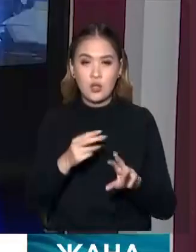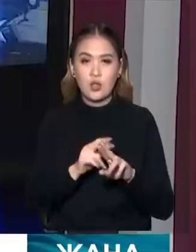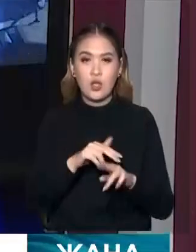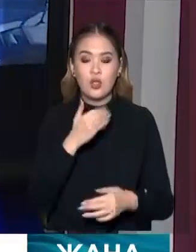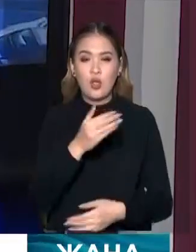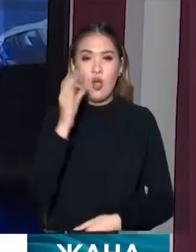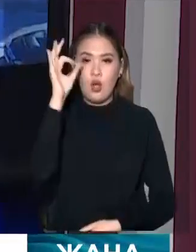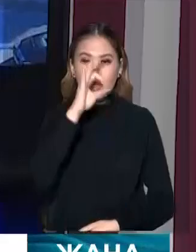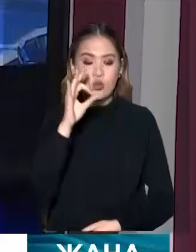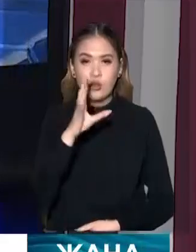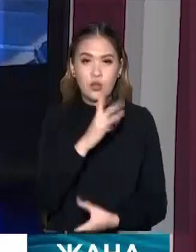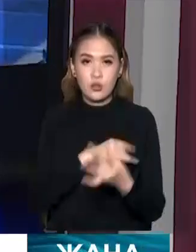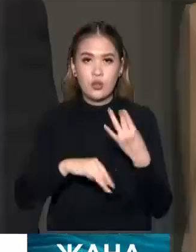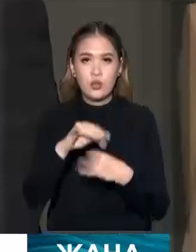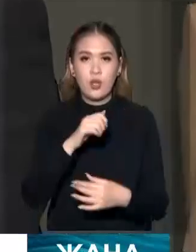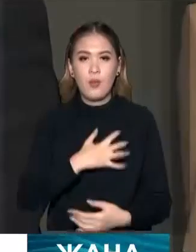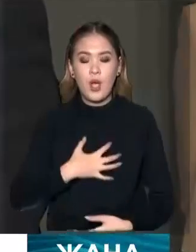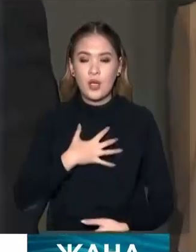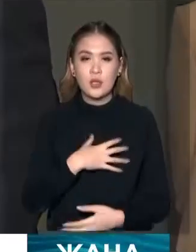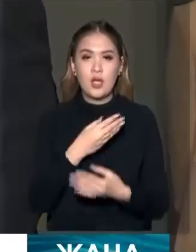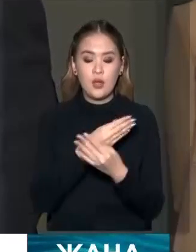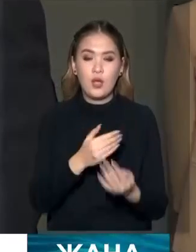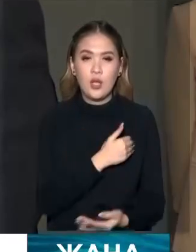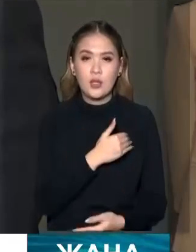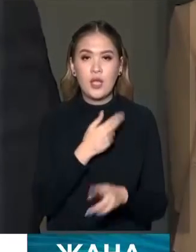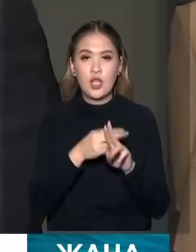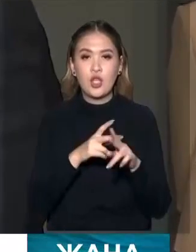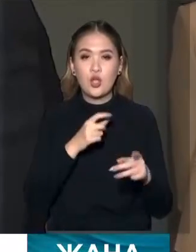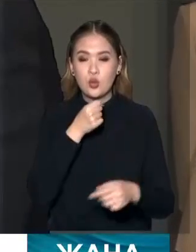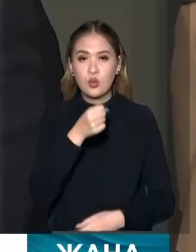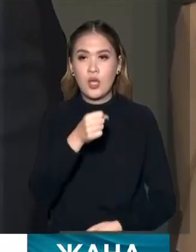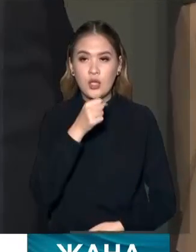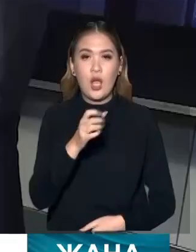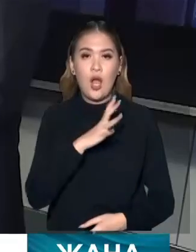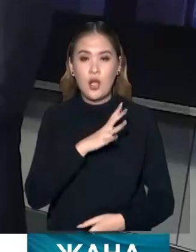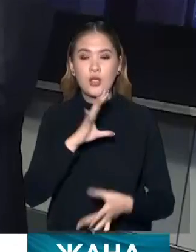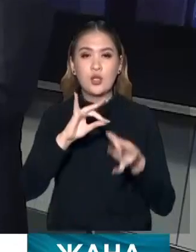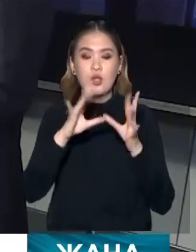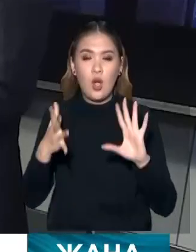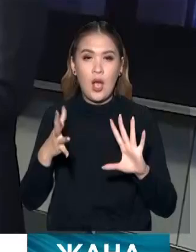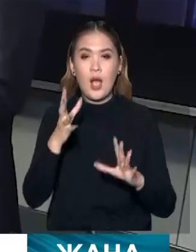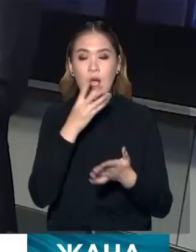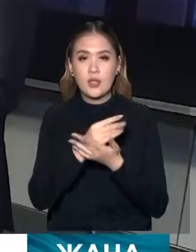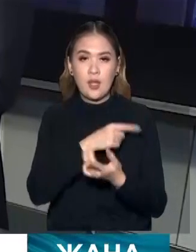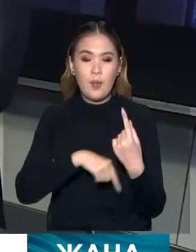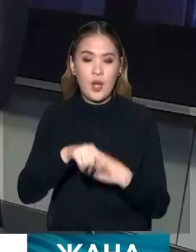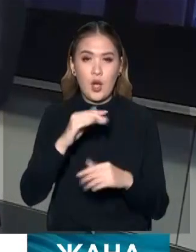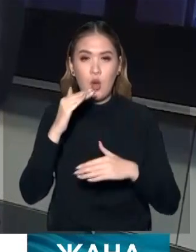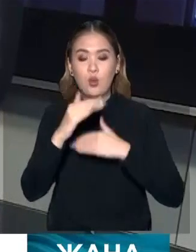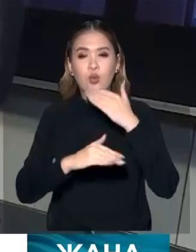осы түйткілдің түйін тарқатуға маңыз беріліп отыр. Сондай-ақ журналистердің әлеуметтік және кәсіби мәртебесін